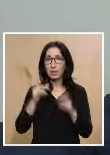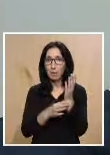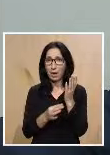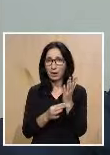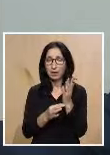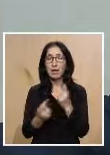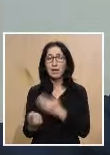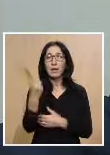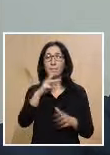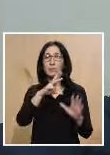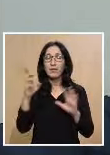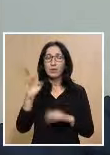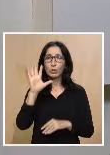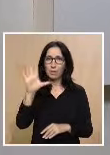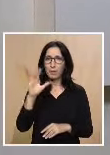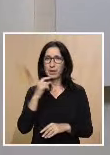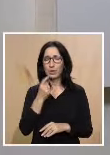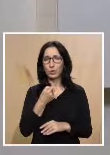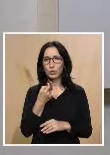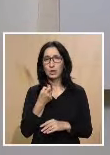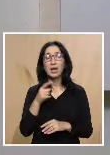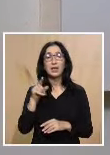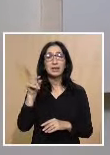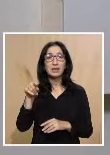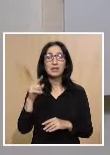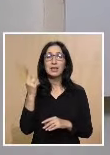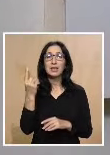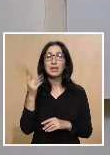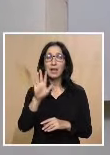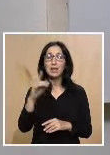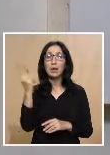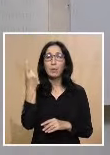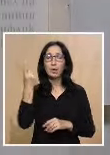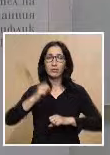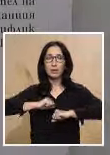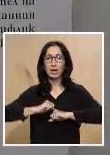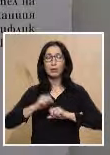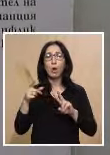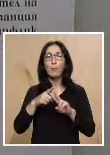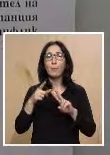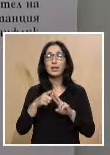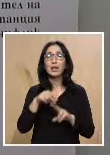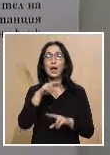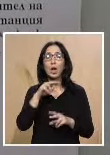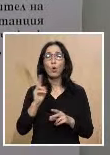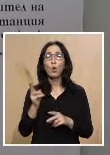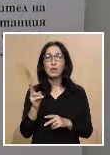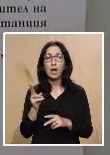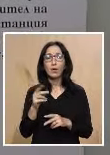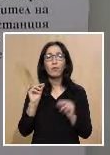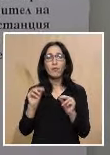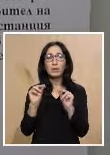март 1905 година с нейния пръв директор Петър Козаров,